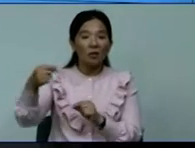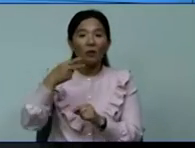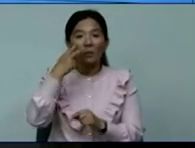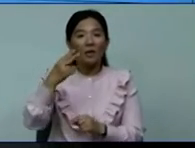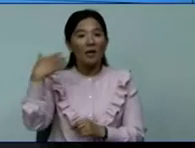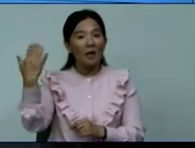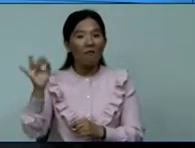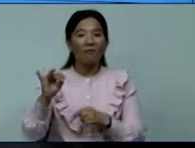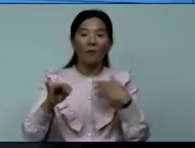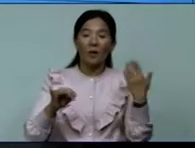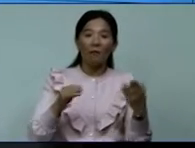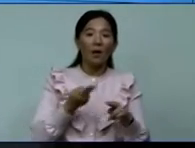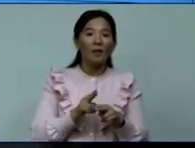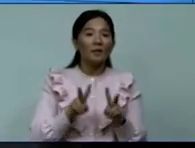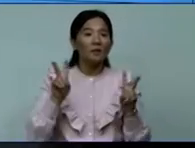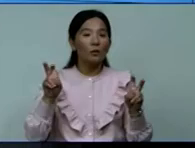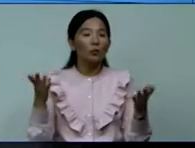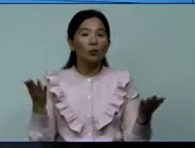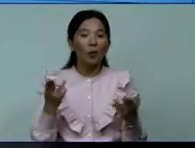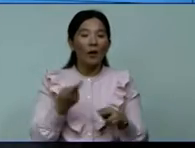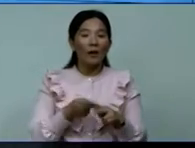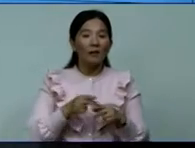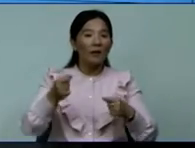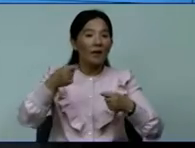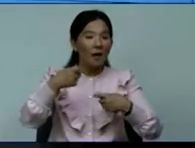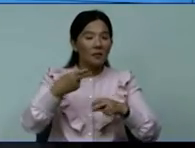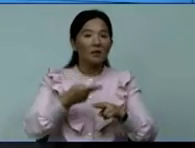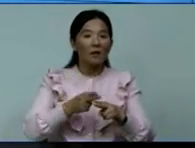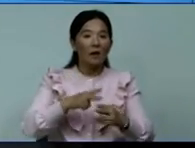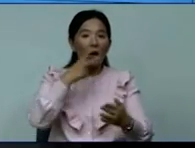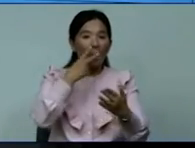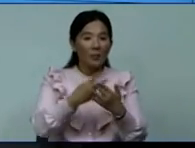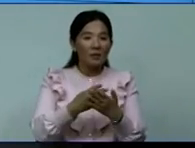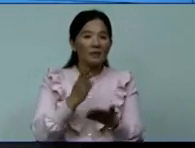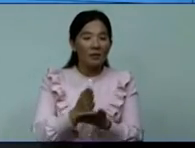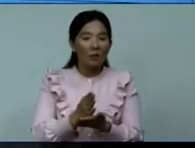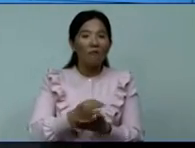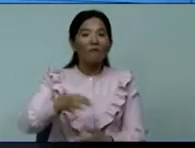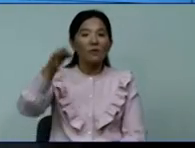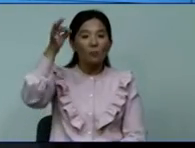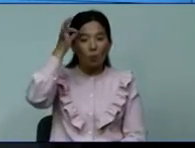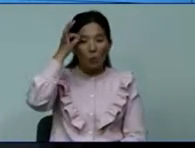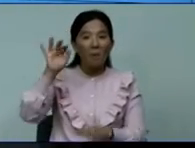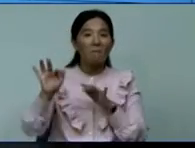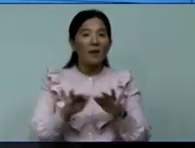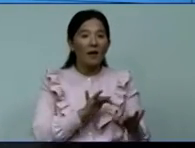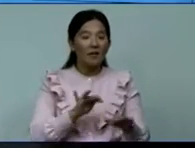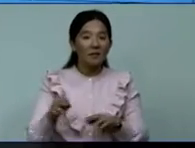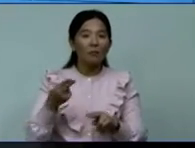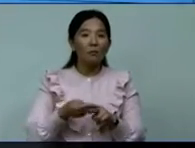влево, и вправо. Что это значит? Что реакция обратимая. Давайте с вами вспомним механизм